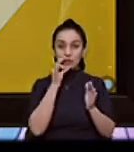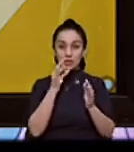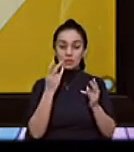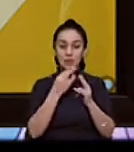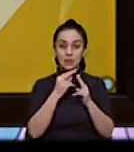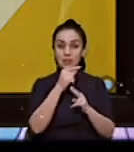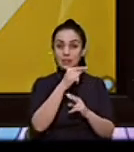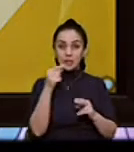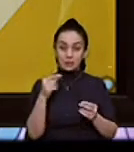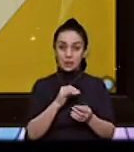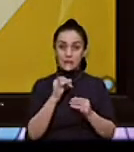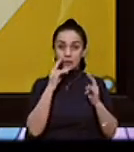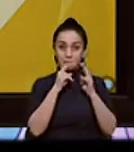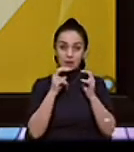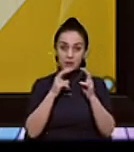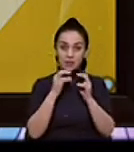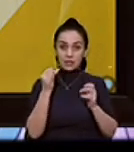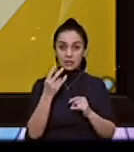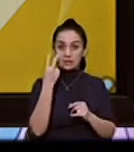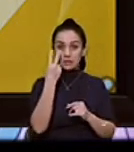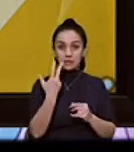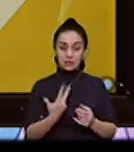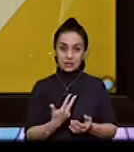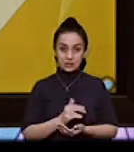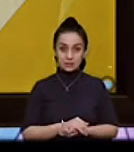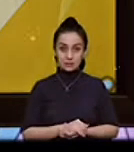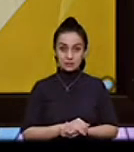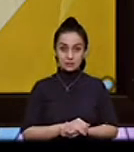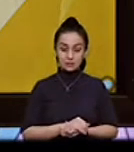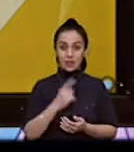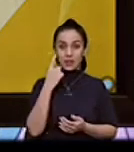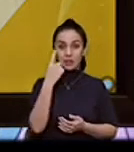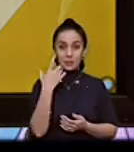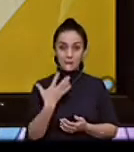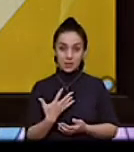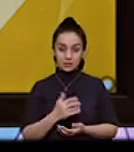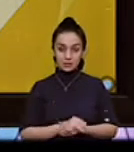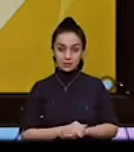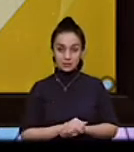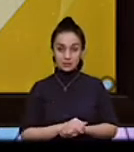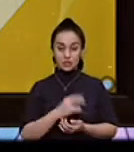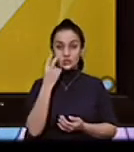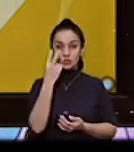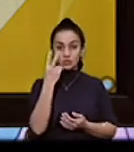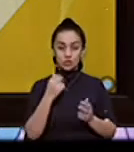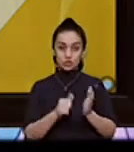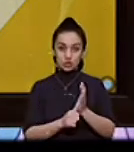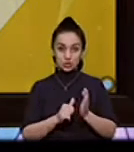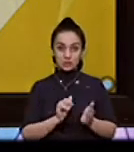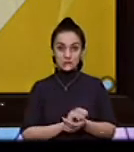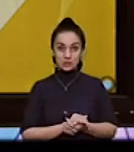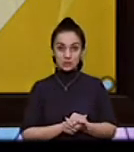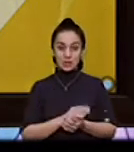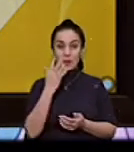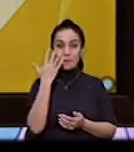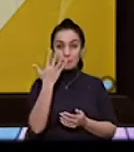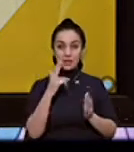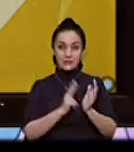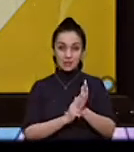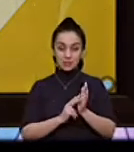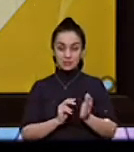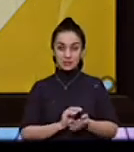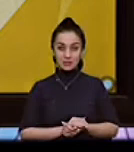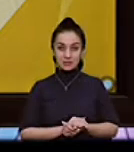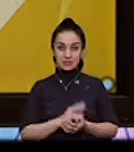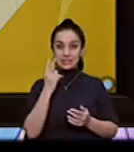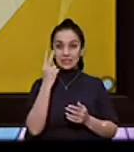Выразить дробями. Проверяем. 2 трети, 1 пятая, 4 шестых, 5